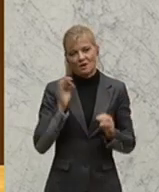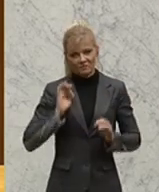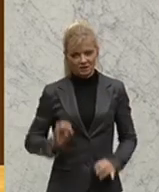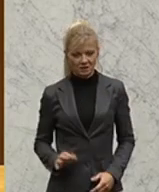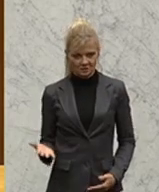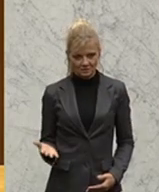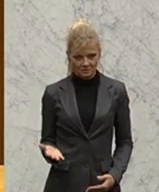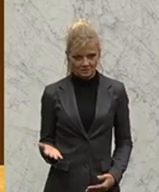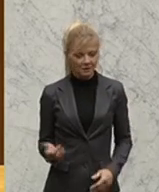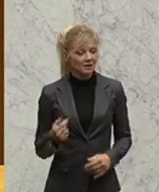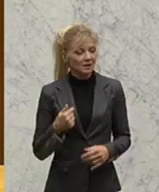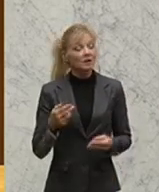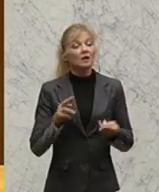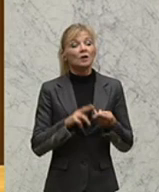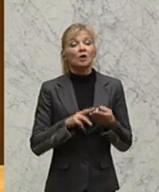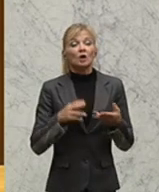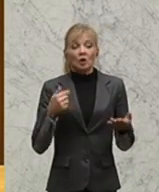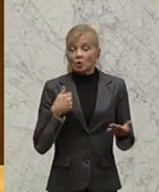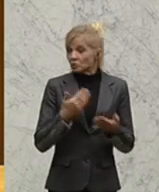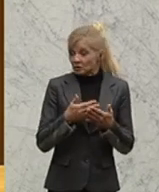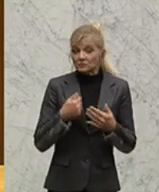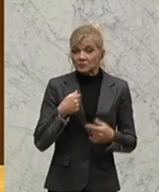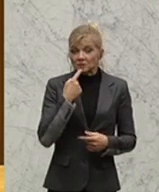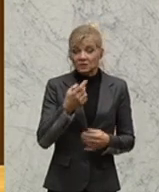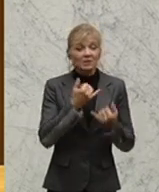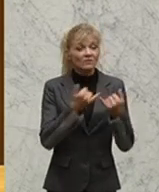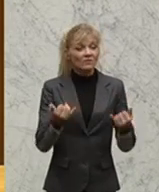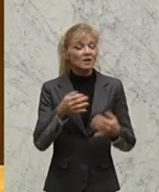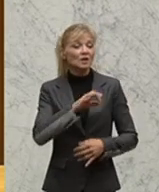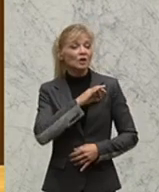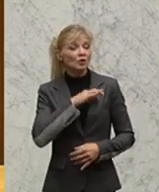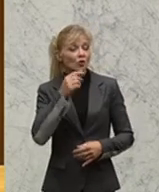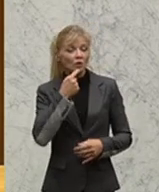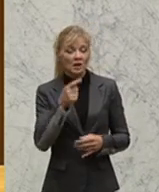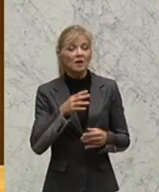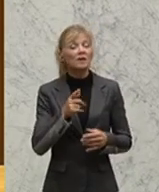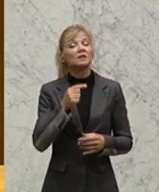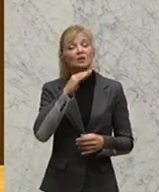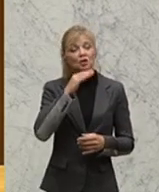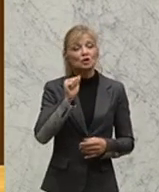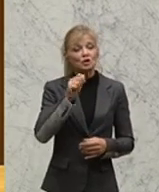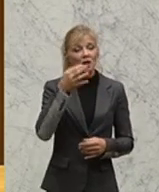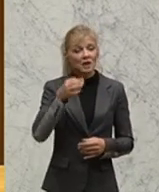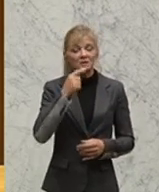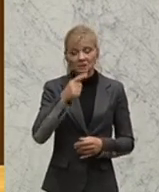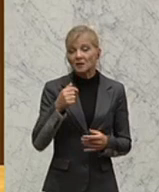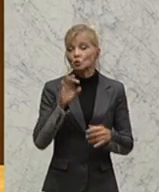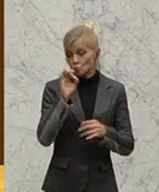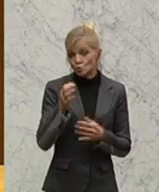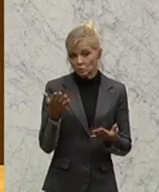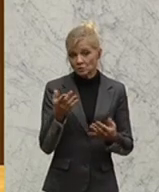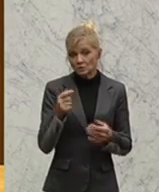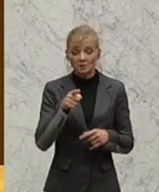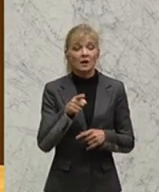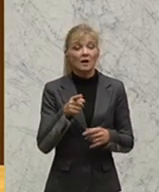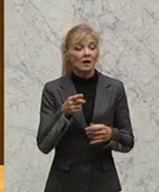das finde ich, wie Frau Kollegin Schatz, wirklich gut, weil sich einfach die Arbeitswelt verändert hat. Das muss man zur Kenntnis nehmen. Dass natürlich Zugänge